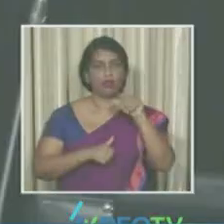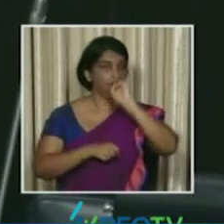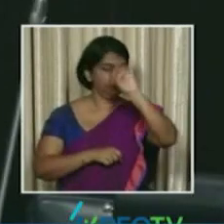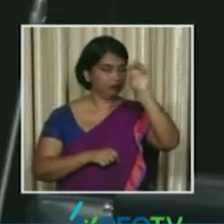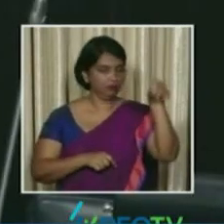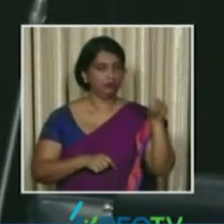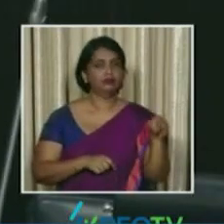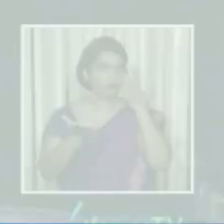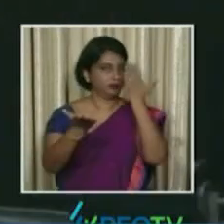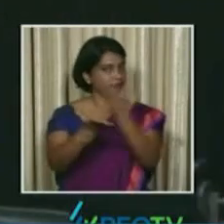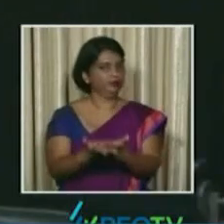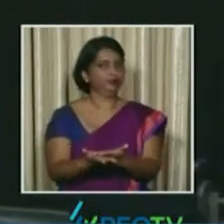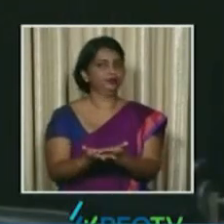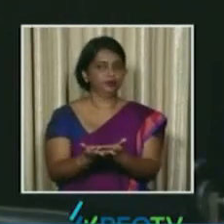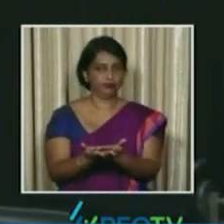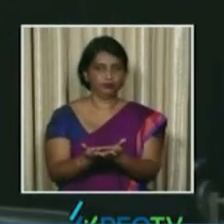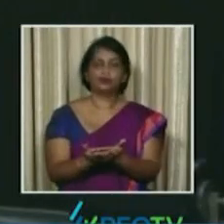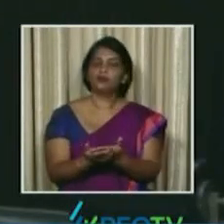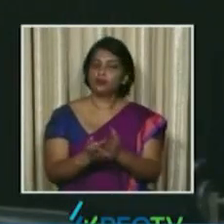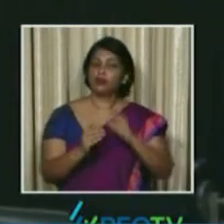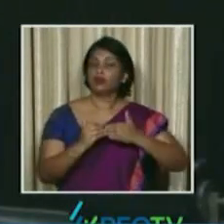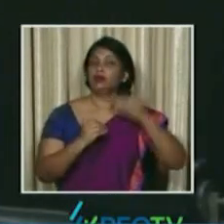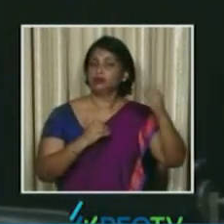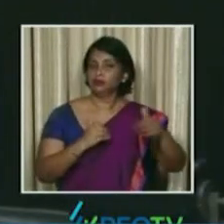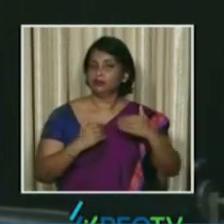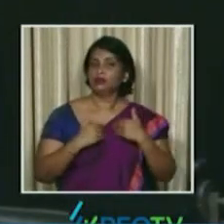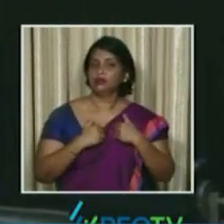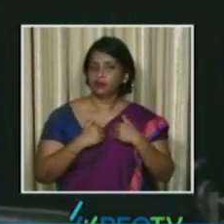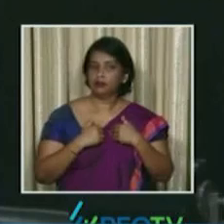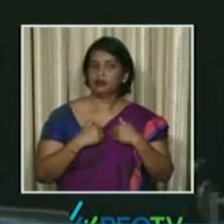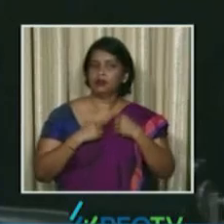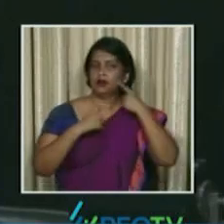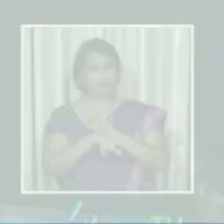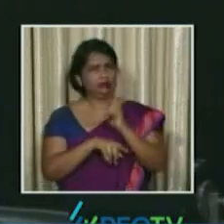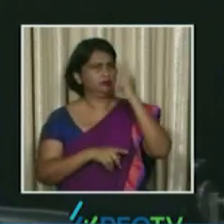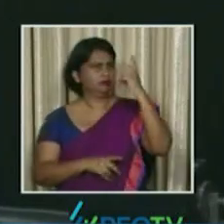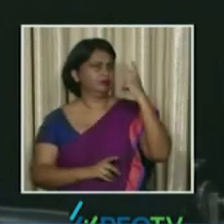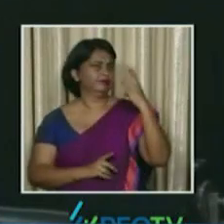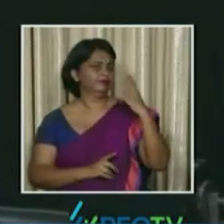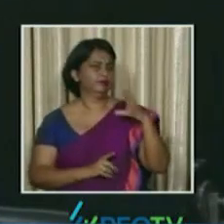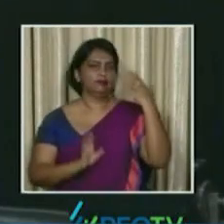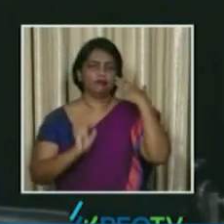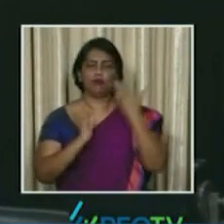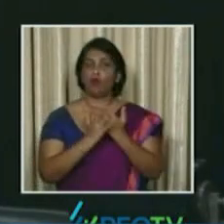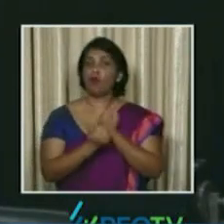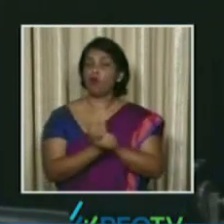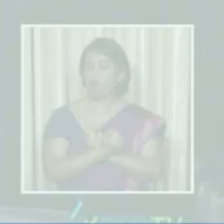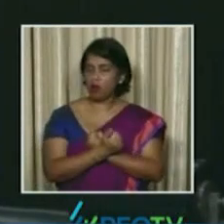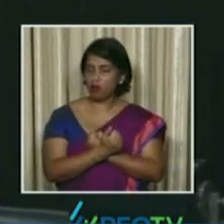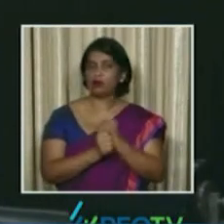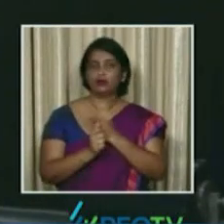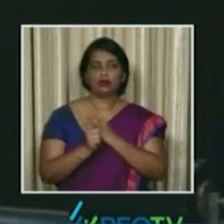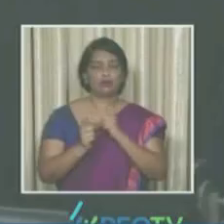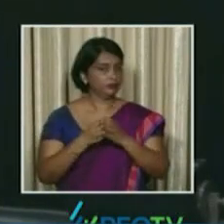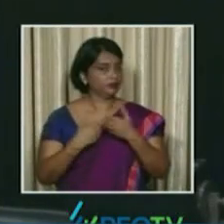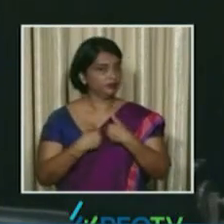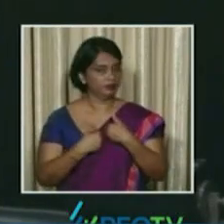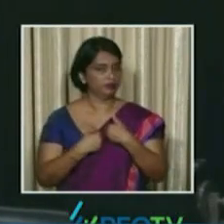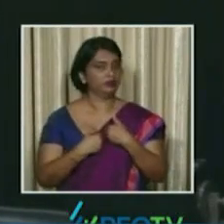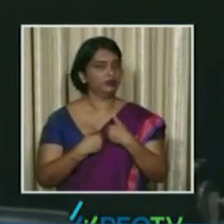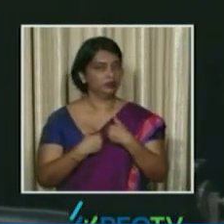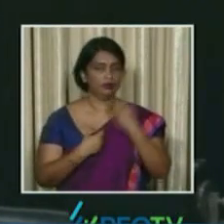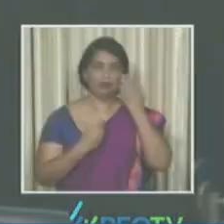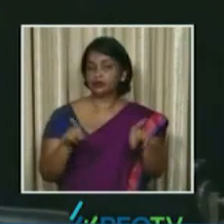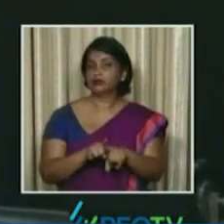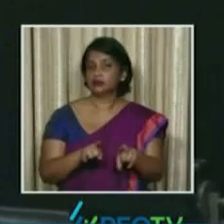යවන්න බලය තිබෙනවා. දැන් අපි ඉන් ඔබට ගිහිල්ලා සිද්ධීන් කීපයක් පිළිබඳව අපි පොලිසියට ගිණුම් කාරක සභාව විදිහට මේවා